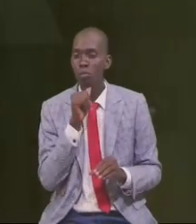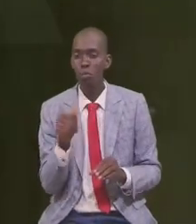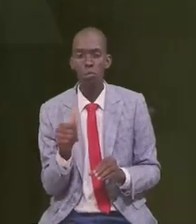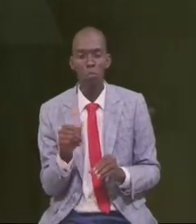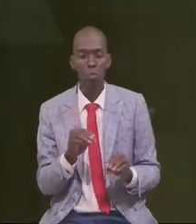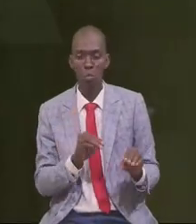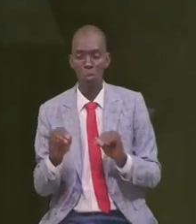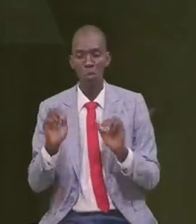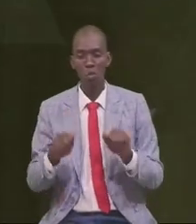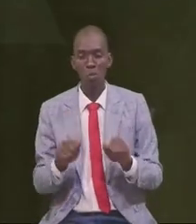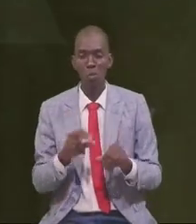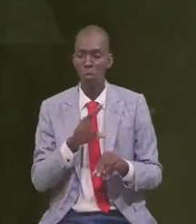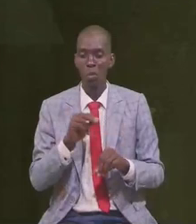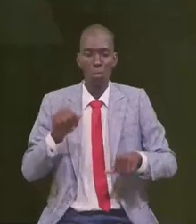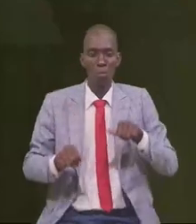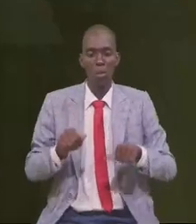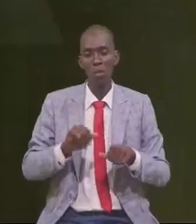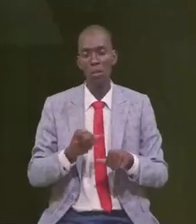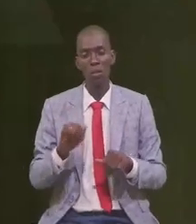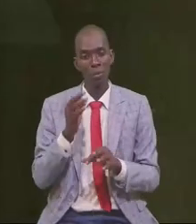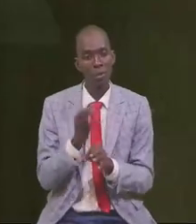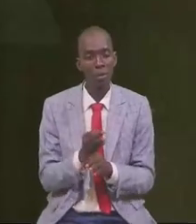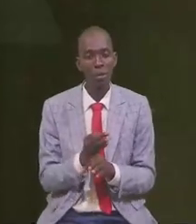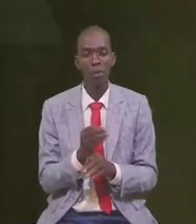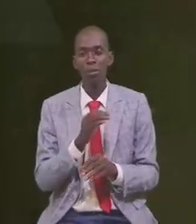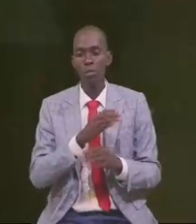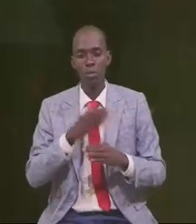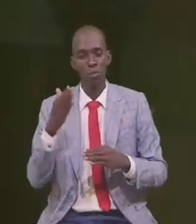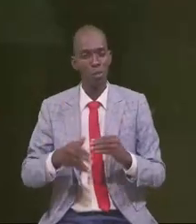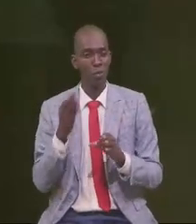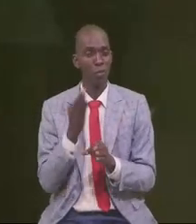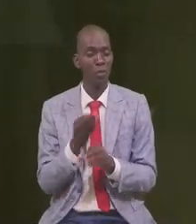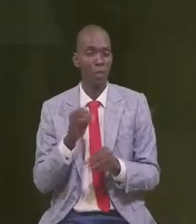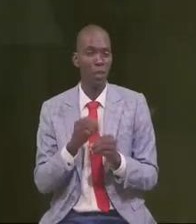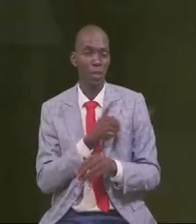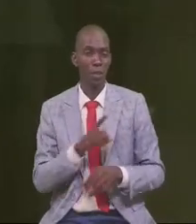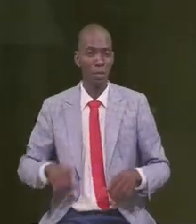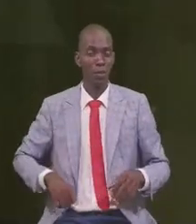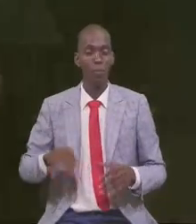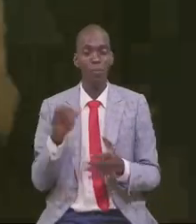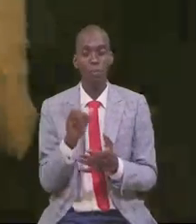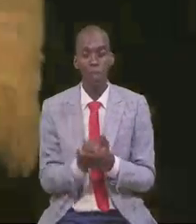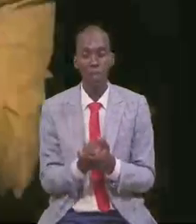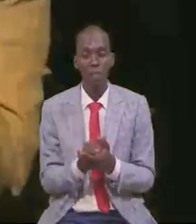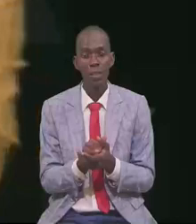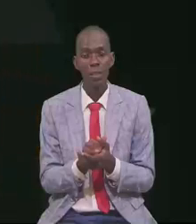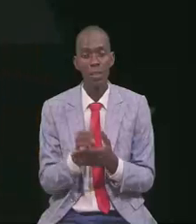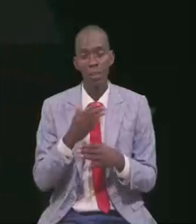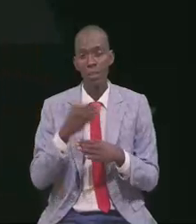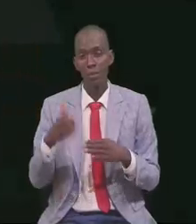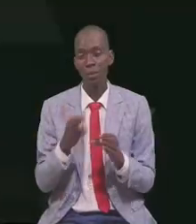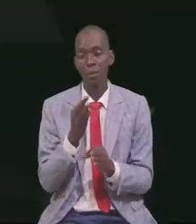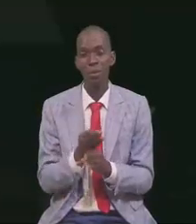ne doute pas, cette foi qui ne tremblote pas en Dieu, ce miracle, cette fois défini,